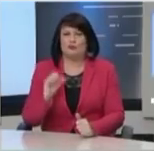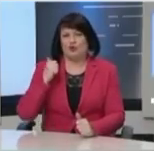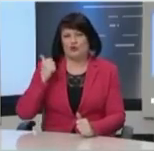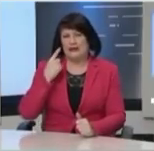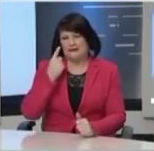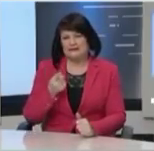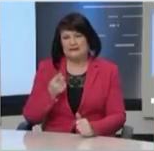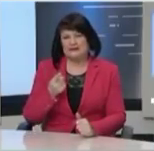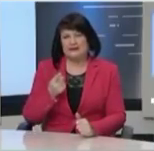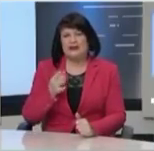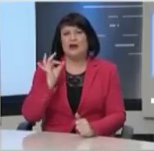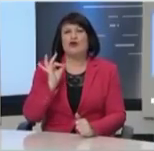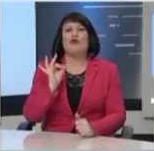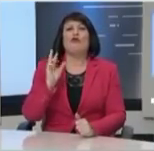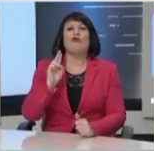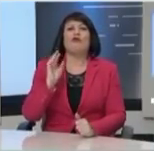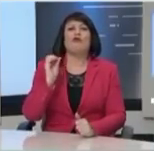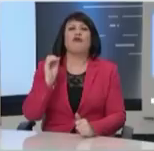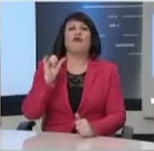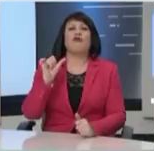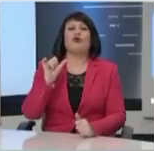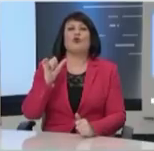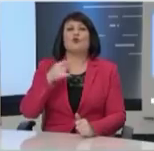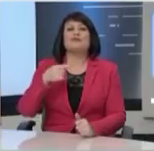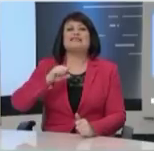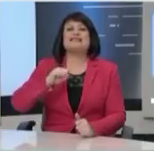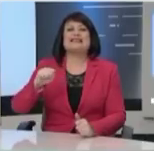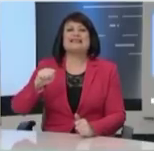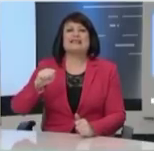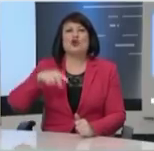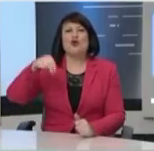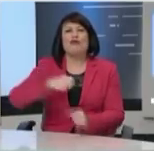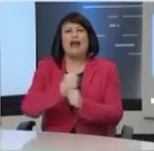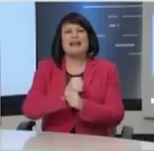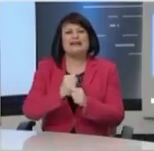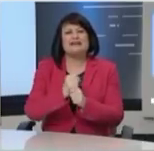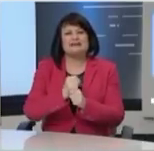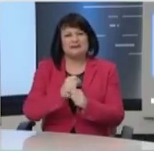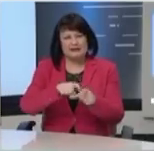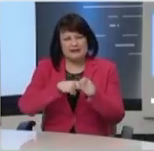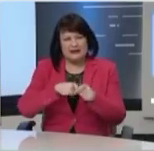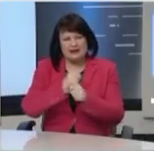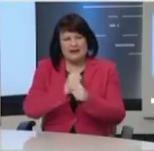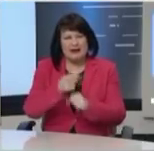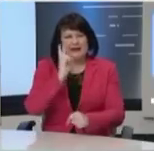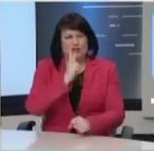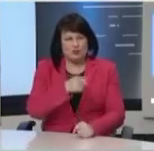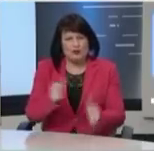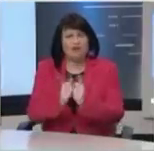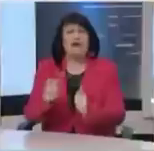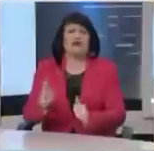προχθές, του κυρίου Φρουζή της Νοβάρτης. Του κατηγορούμενου δηλαδή, του